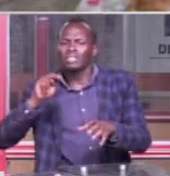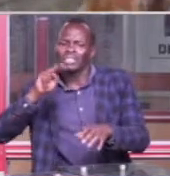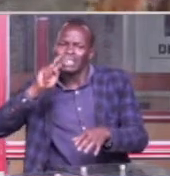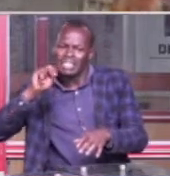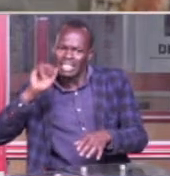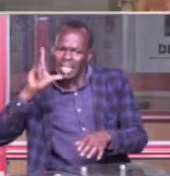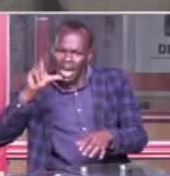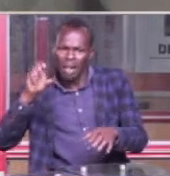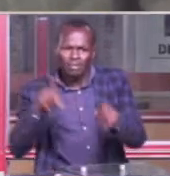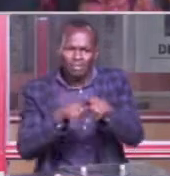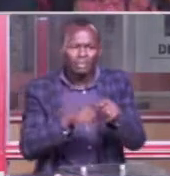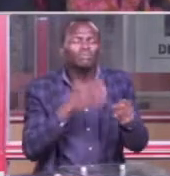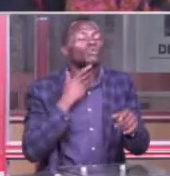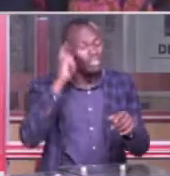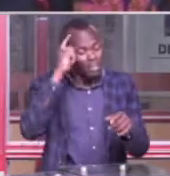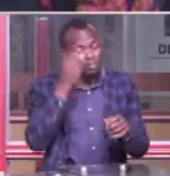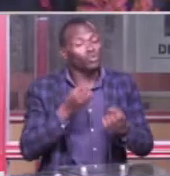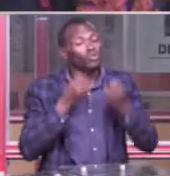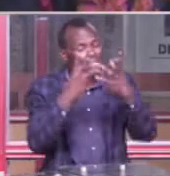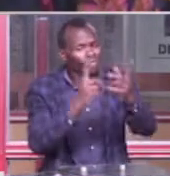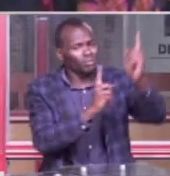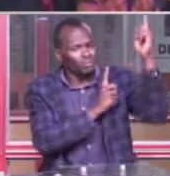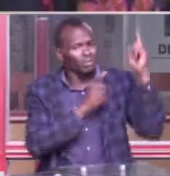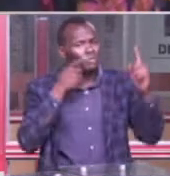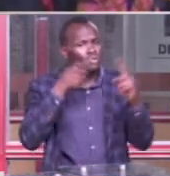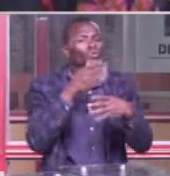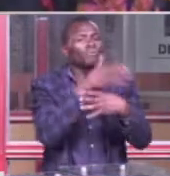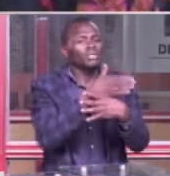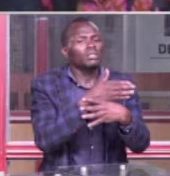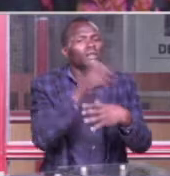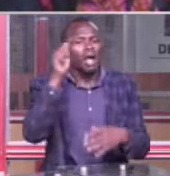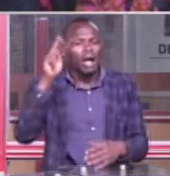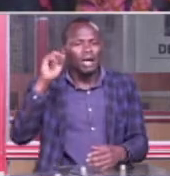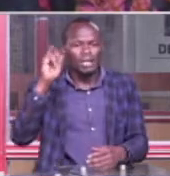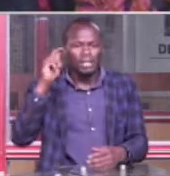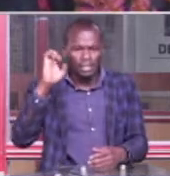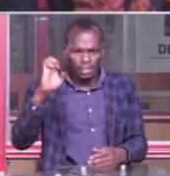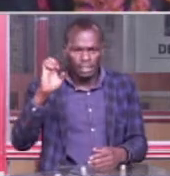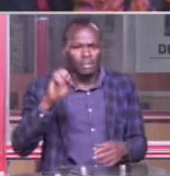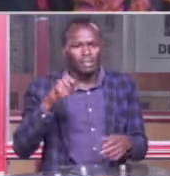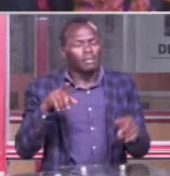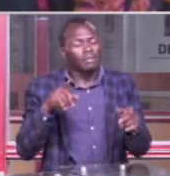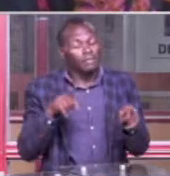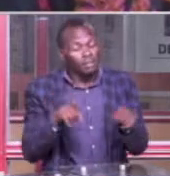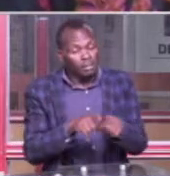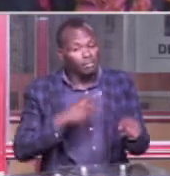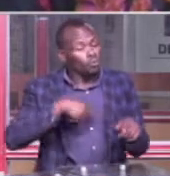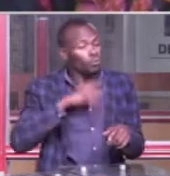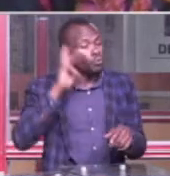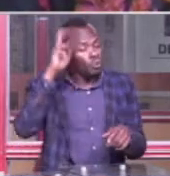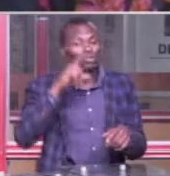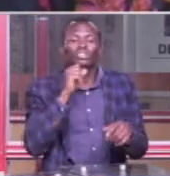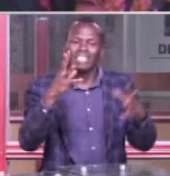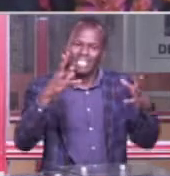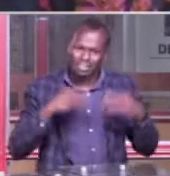naye tattibwa. Will Uganda cease to be, and we are not going to accept that as people of West Nile. We have already